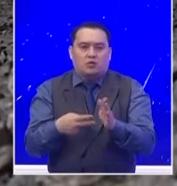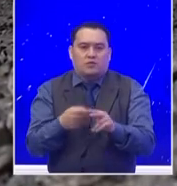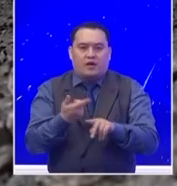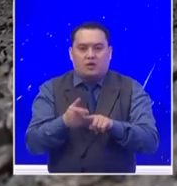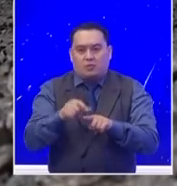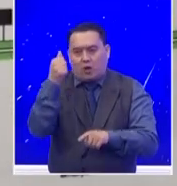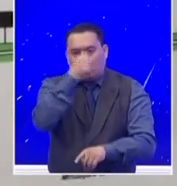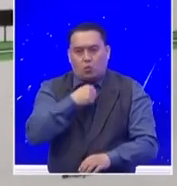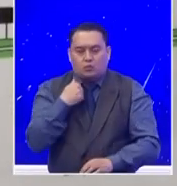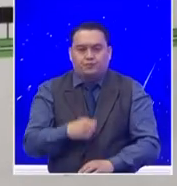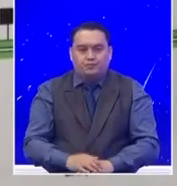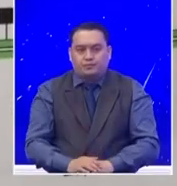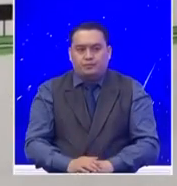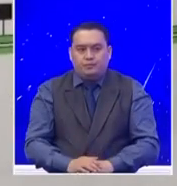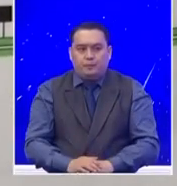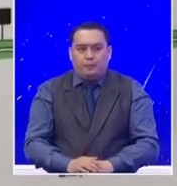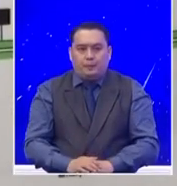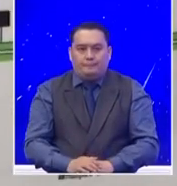году.